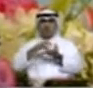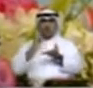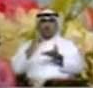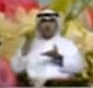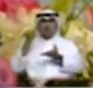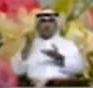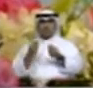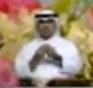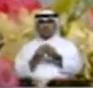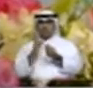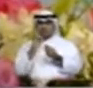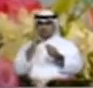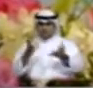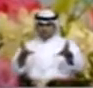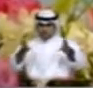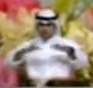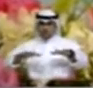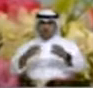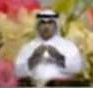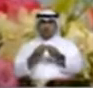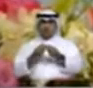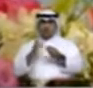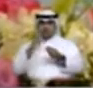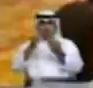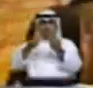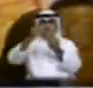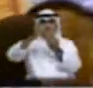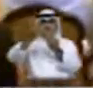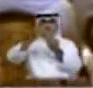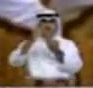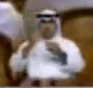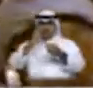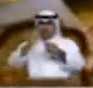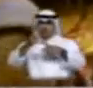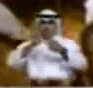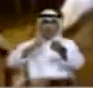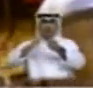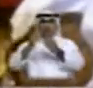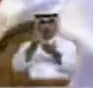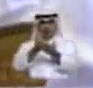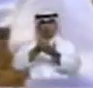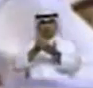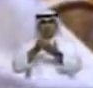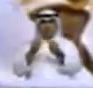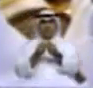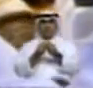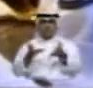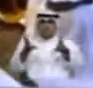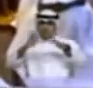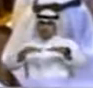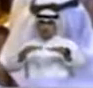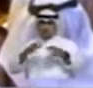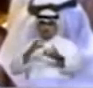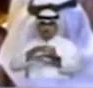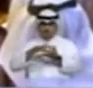يتوجب علينا بأن نقوم بخطوات جادة لتعزيز التجارة، ونحن بحاجة لزيادة حجم التجارة البينية فيما بيننا،